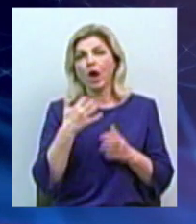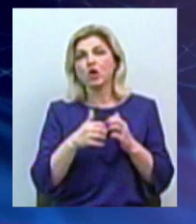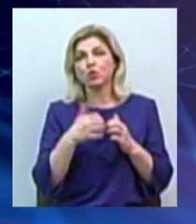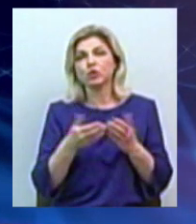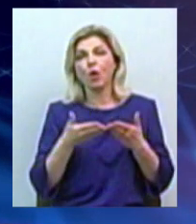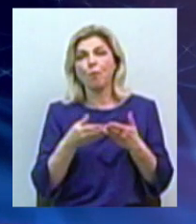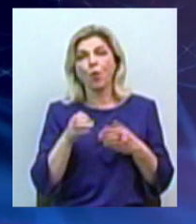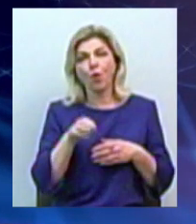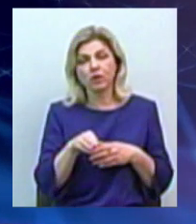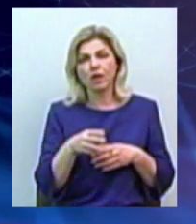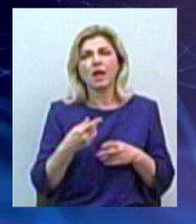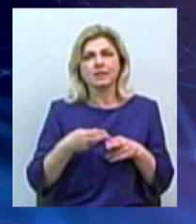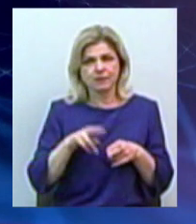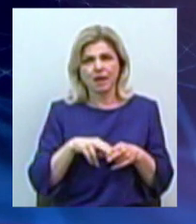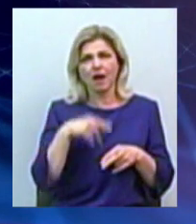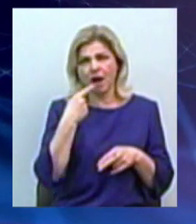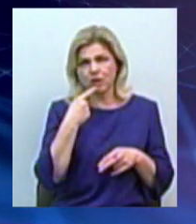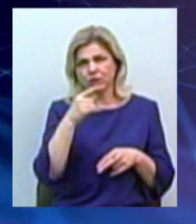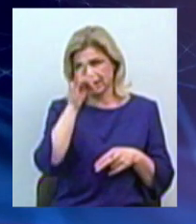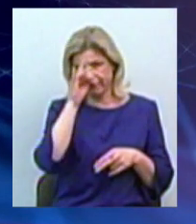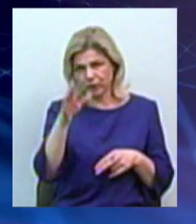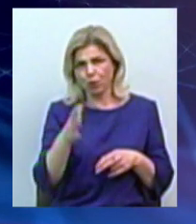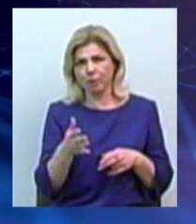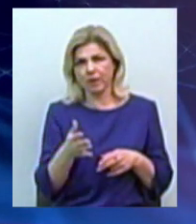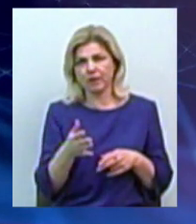і це кажуть відомі і